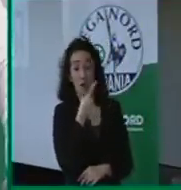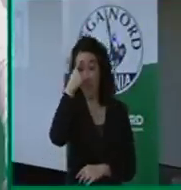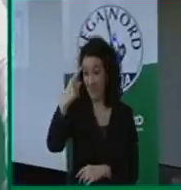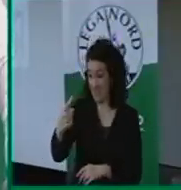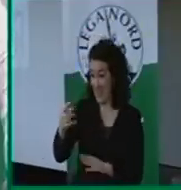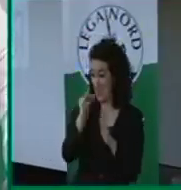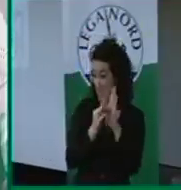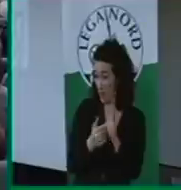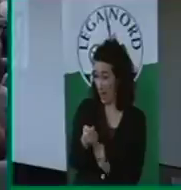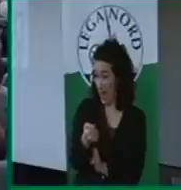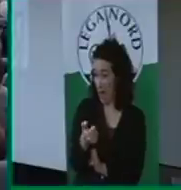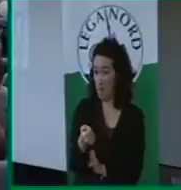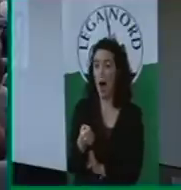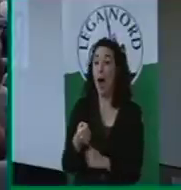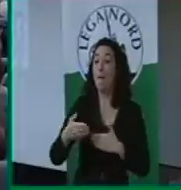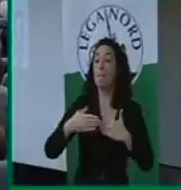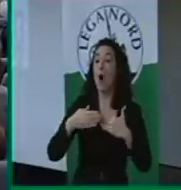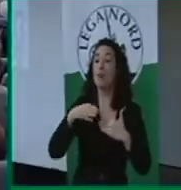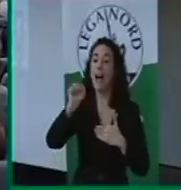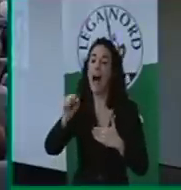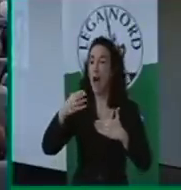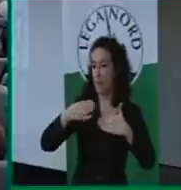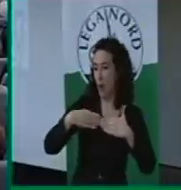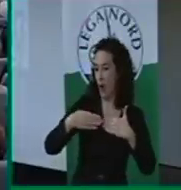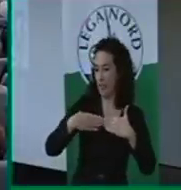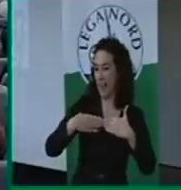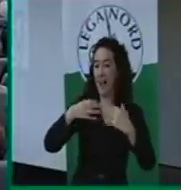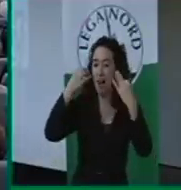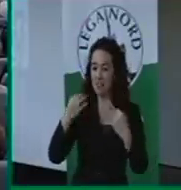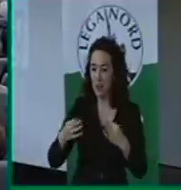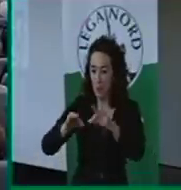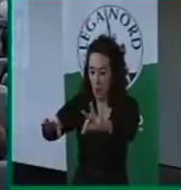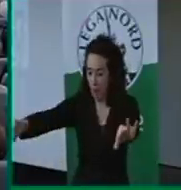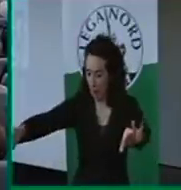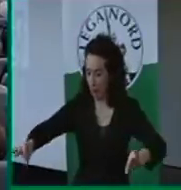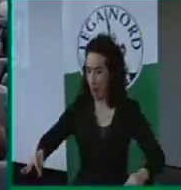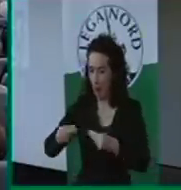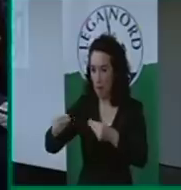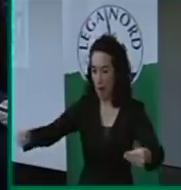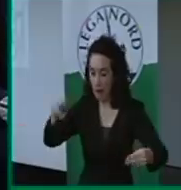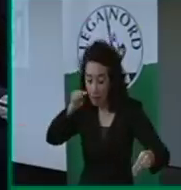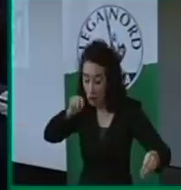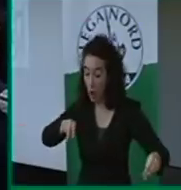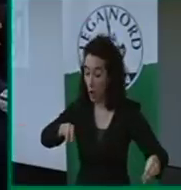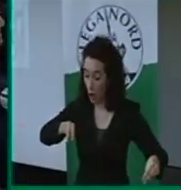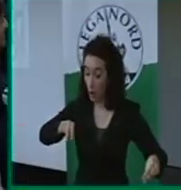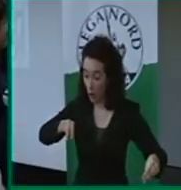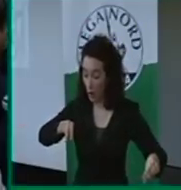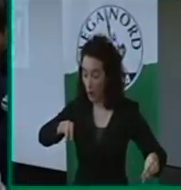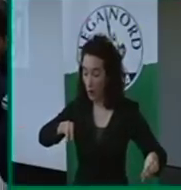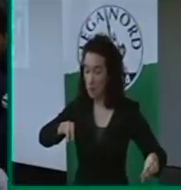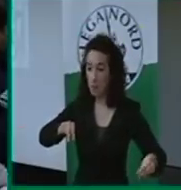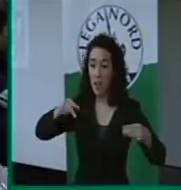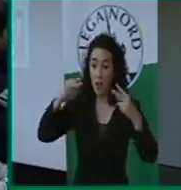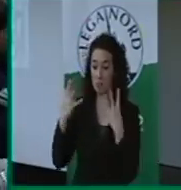porta e fosse andato a Porta a Porta Plastic col PL gel avrebbero gel avrebbero